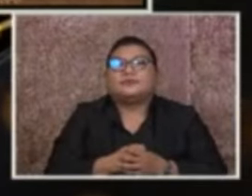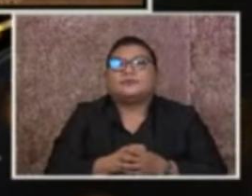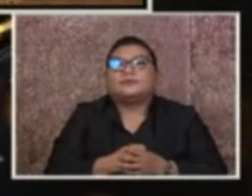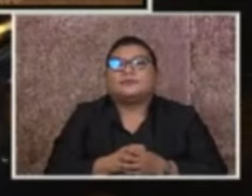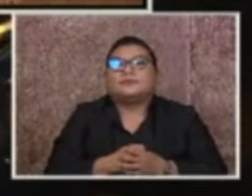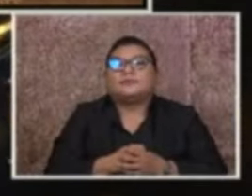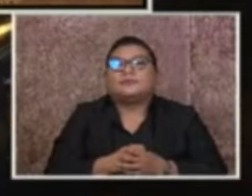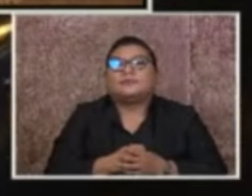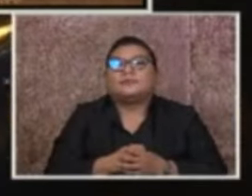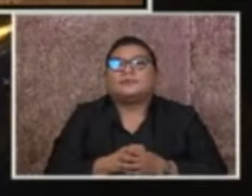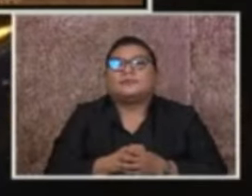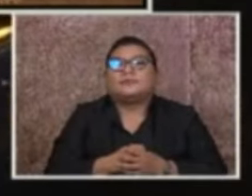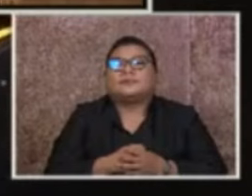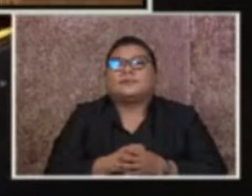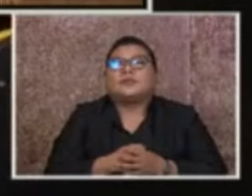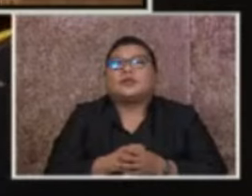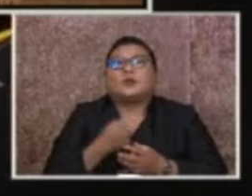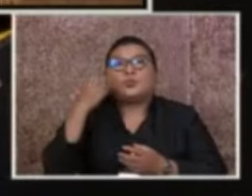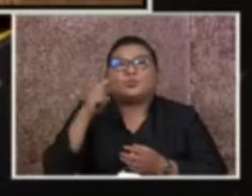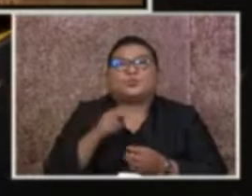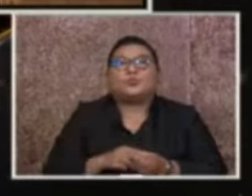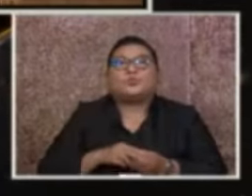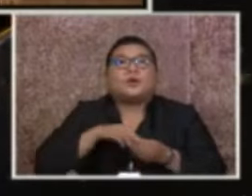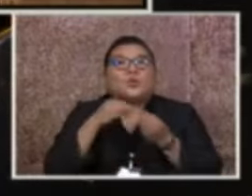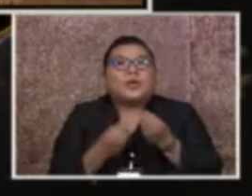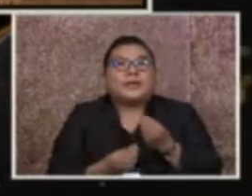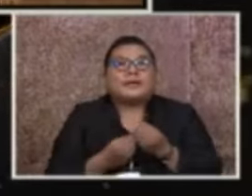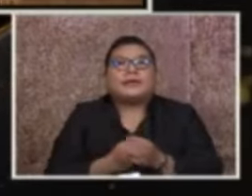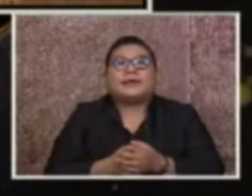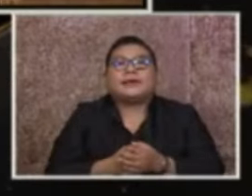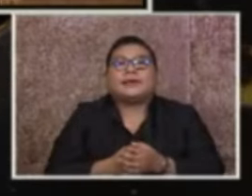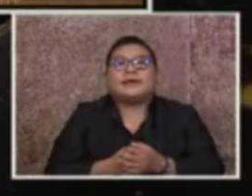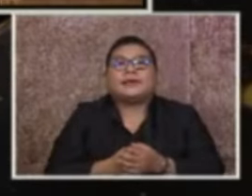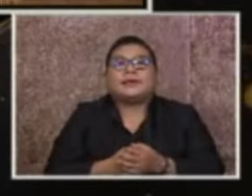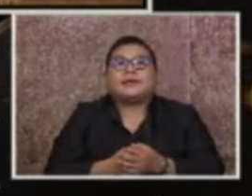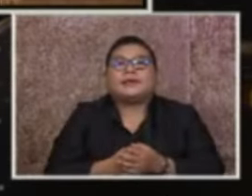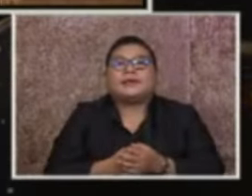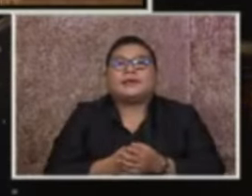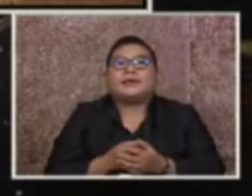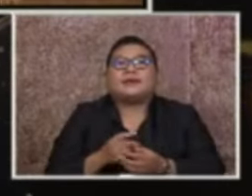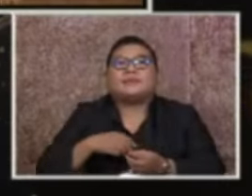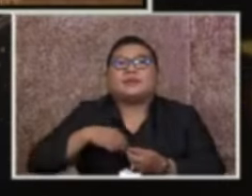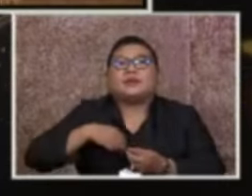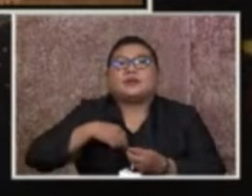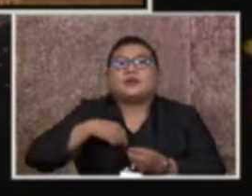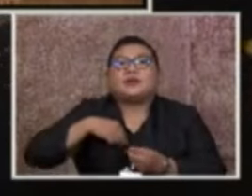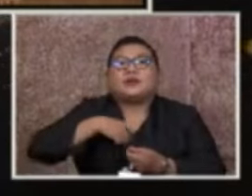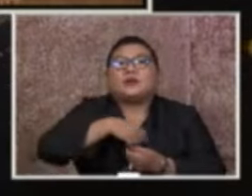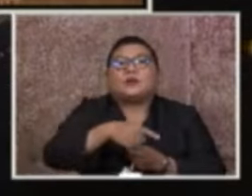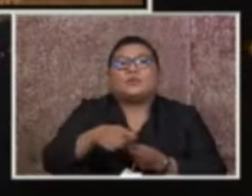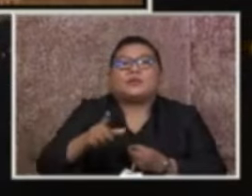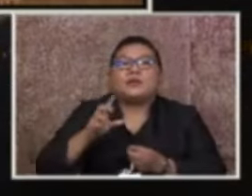rusak untuk pak wakil Pak Kembali keluar darada rel kereta pertanyaan